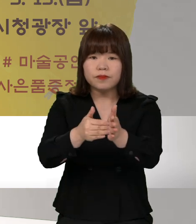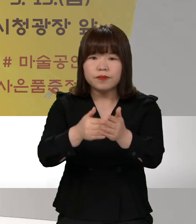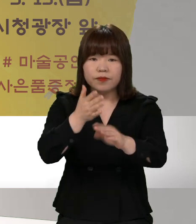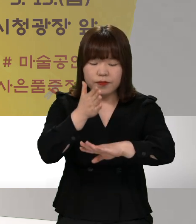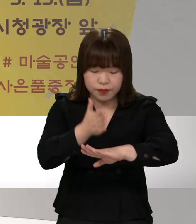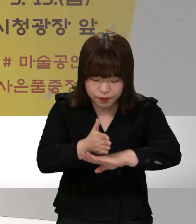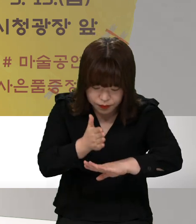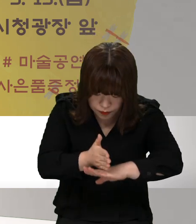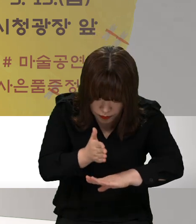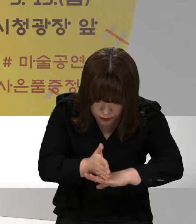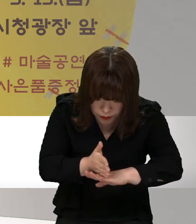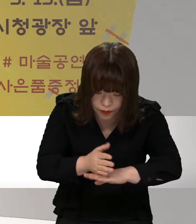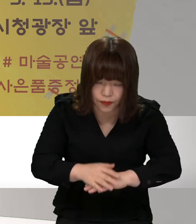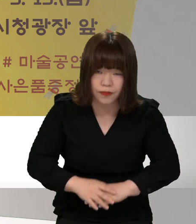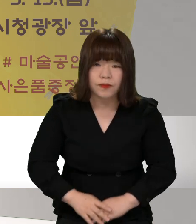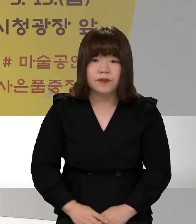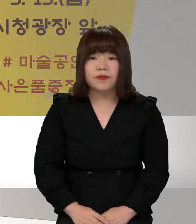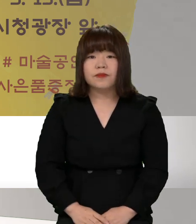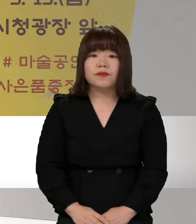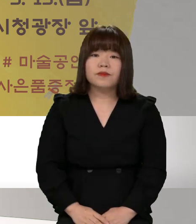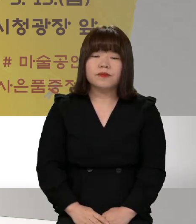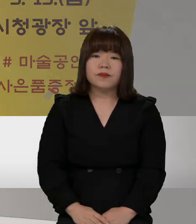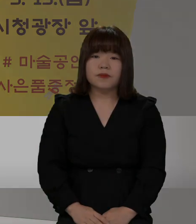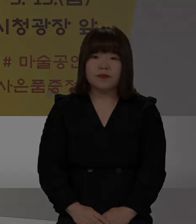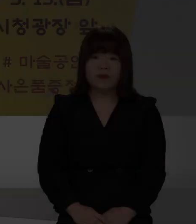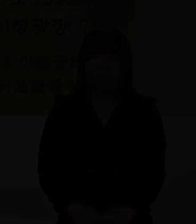여기까지입니다 시청해 주신 여러분